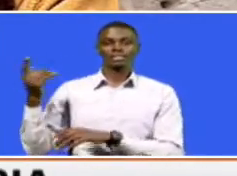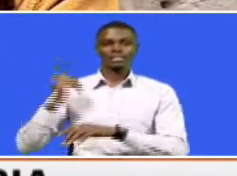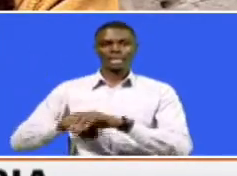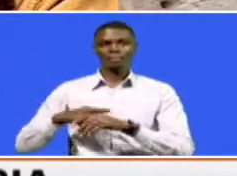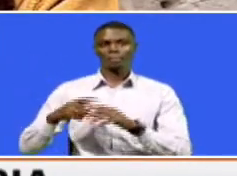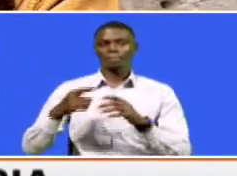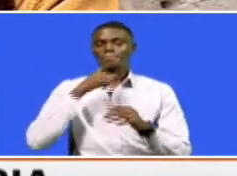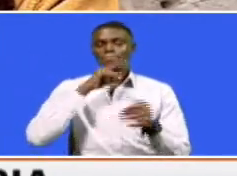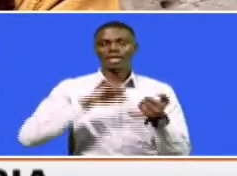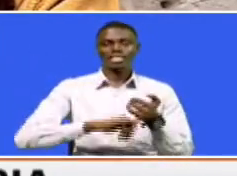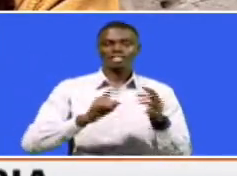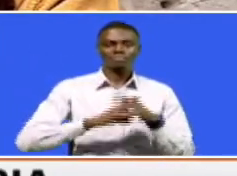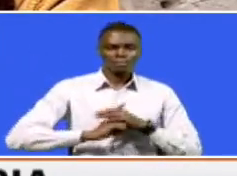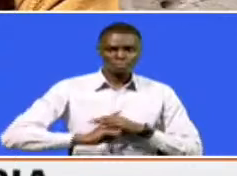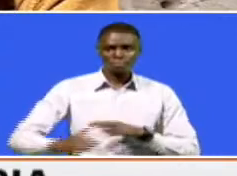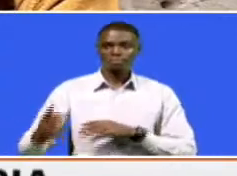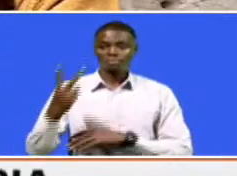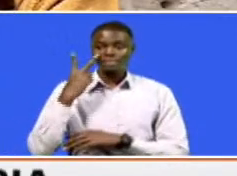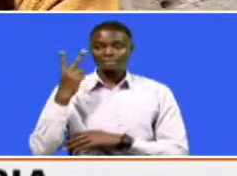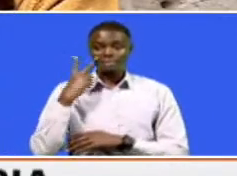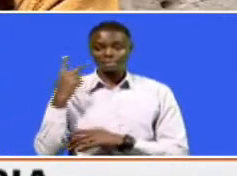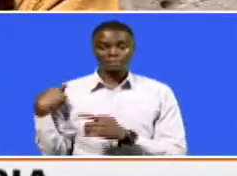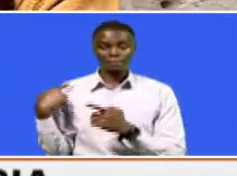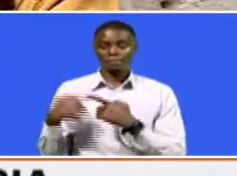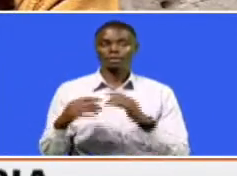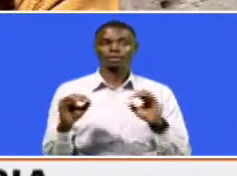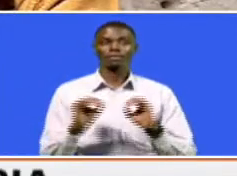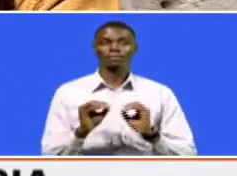alitoroka ngaka. Sijawahi muona mpaka